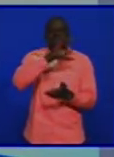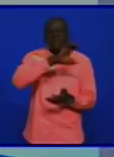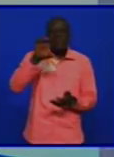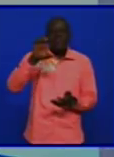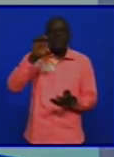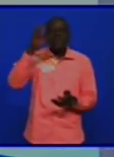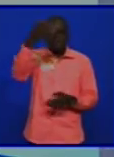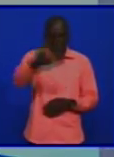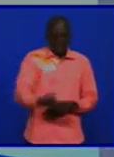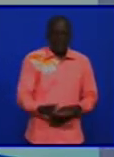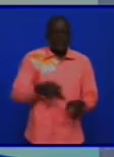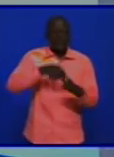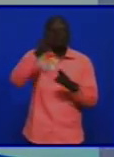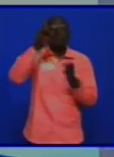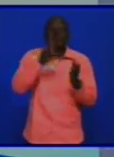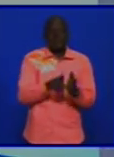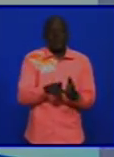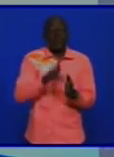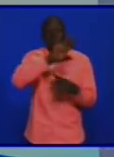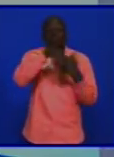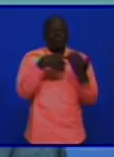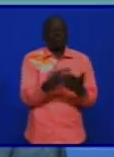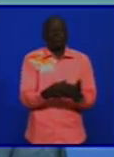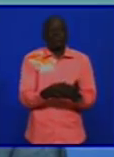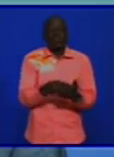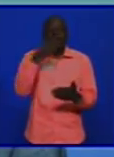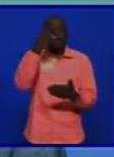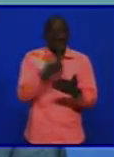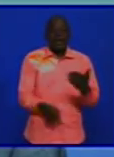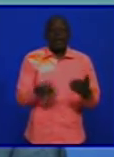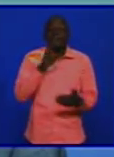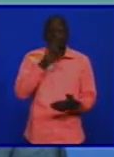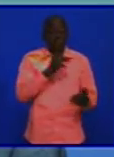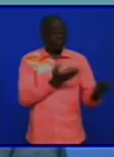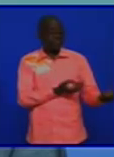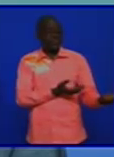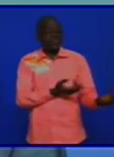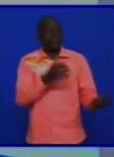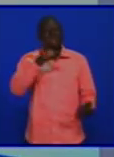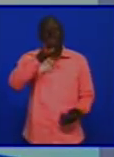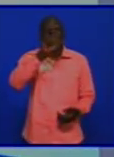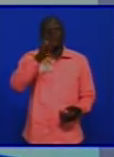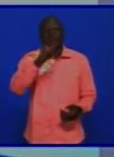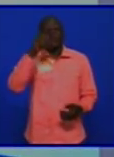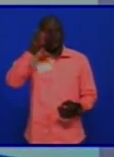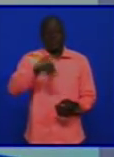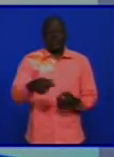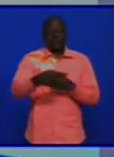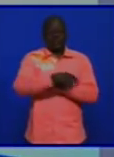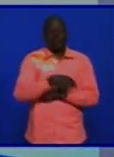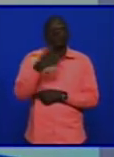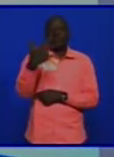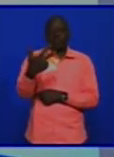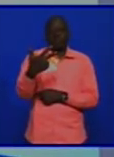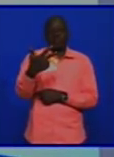attendus, professionnels et tout confondu. Quelles sont vos attentes de la SAMAO 2018 qui s'étale sur 3 jours?